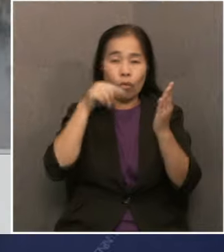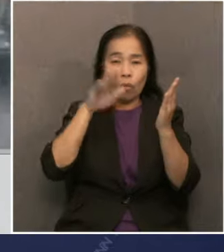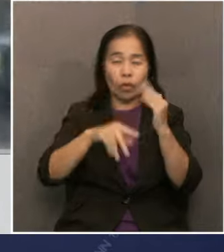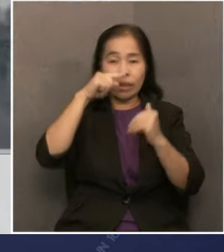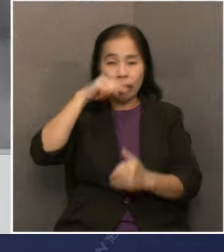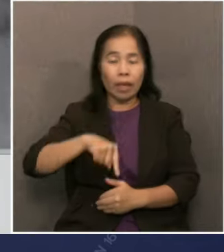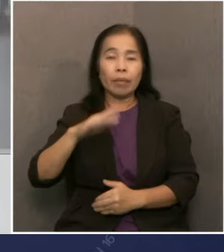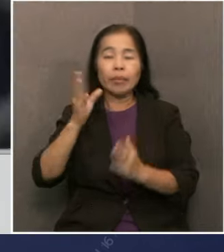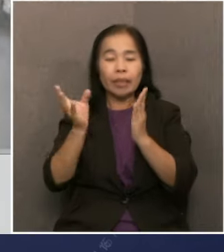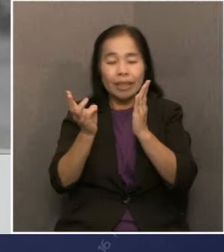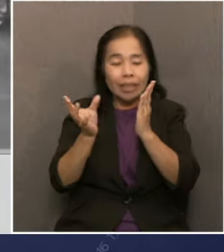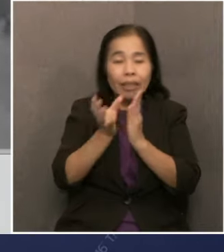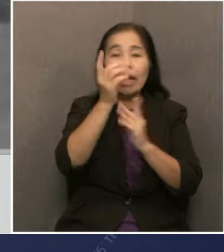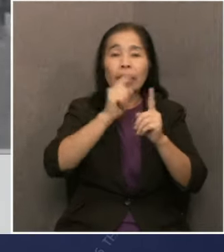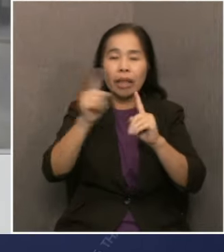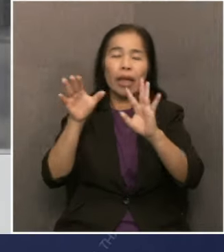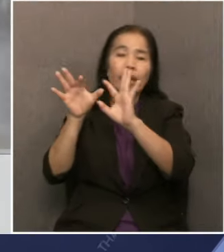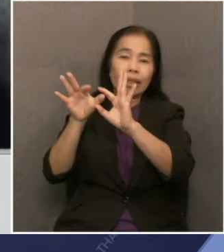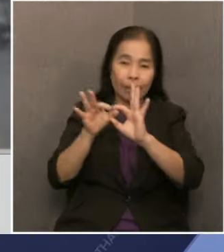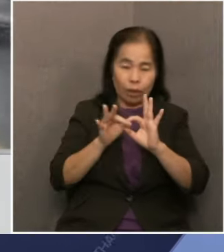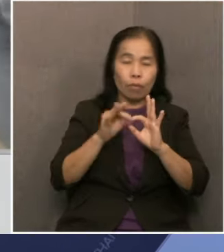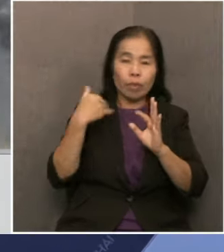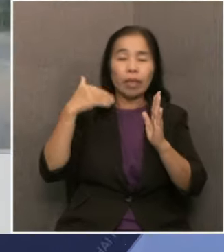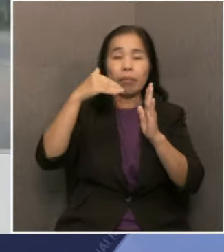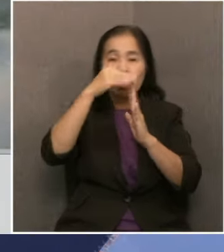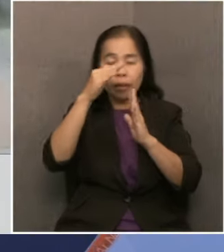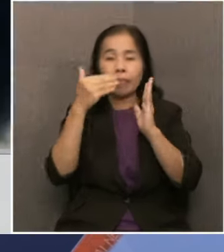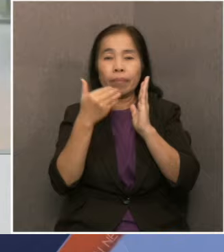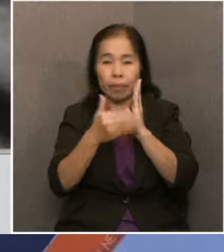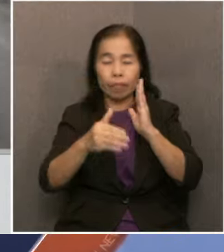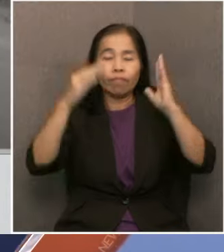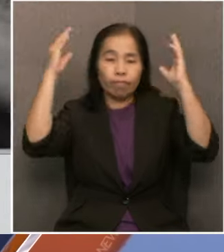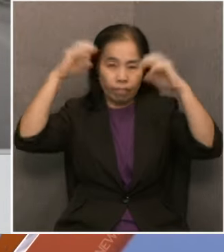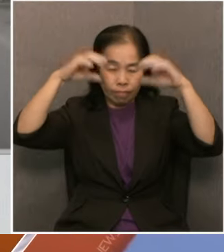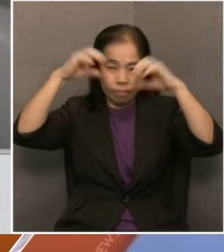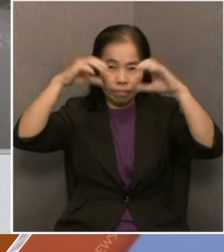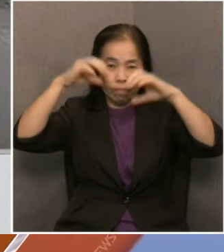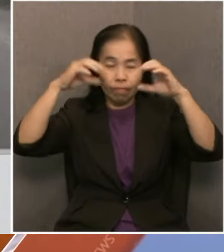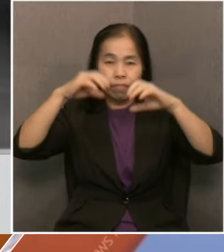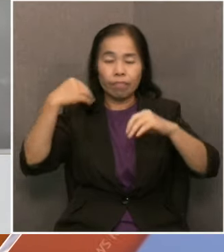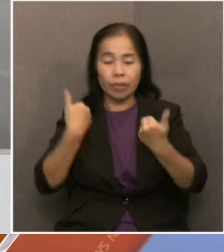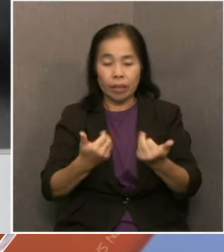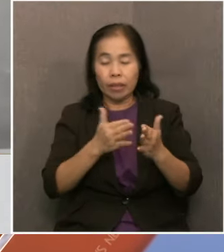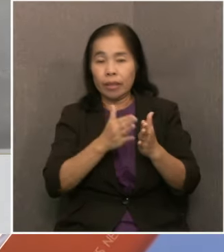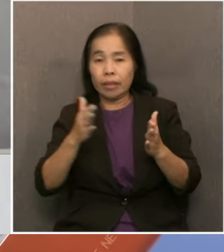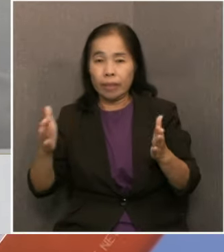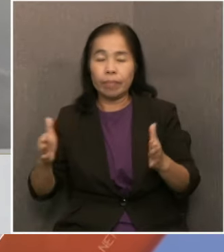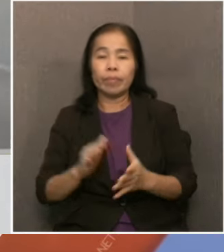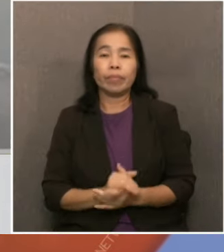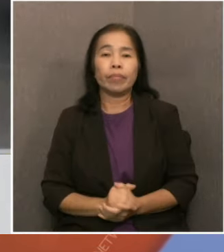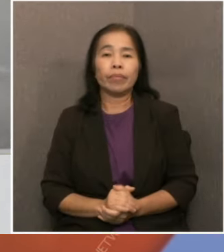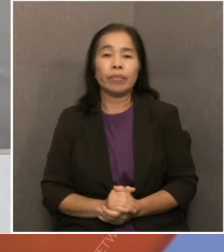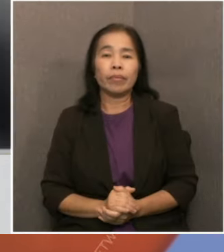ารงอิตภรณกัลองเพรเพระ ทัดเหือ ผ้าอมศาล ผลจะตกหนักจากนต่ไปนะครับพนี้